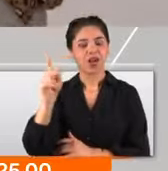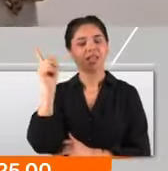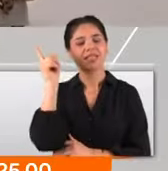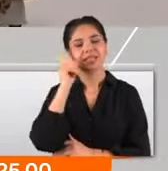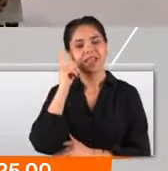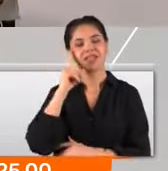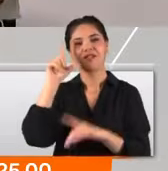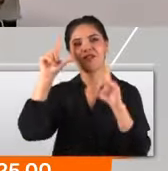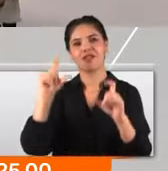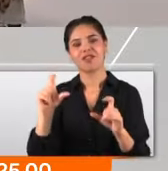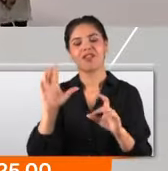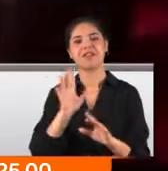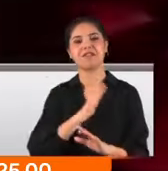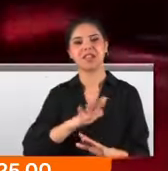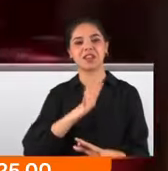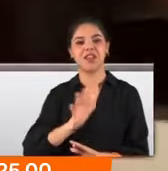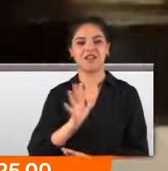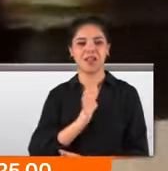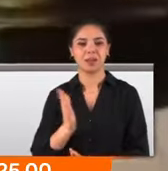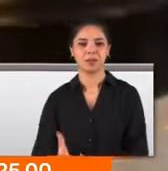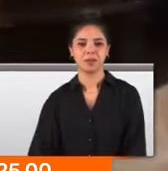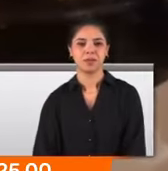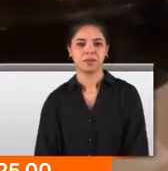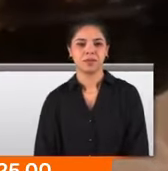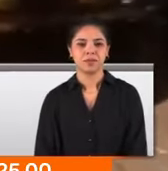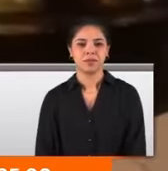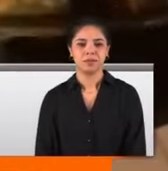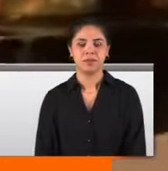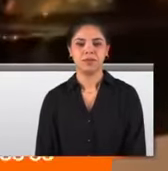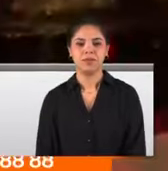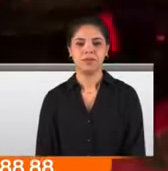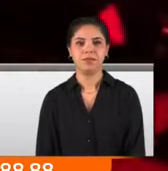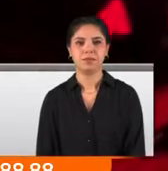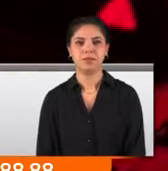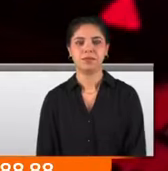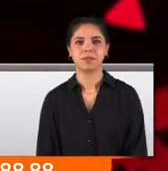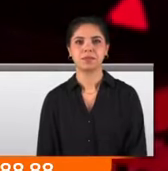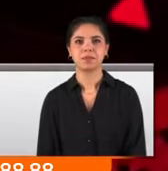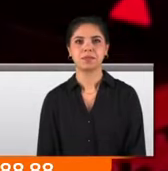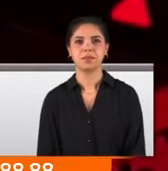Fotoğraf için de sıraya giriyorlar. Allah sana kaza bela vermesin. Yolun daima açık olsun.